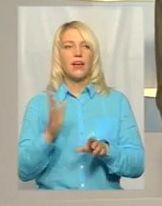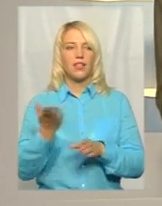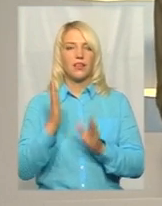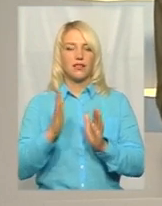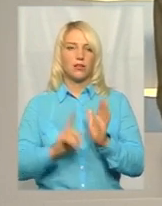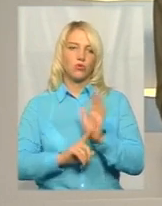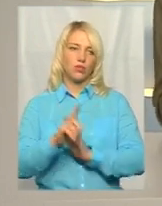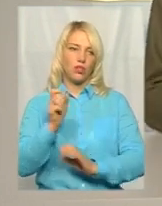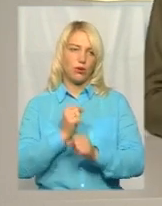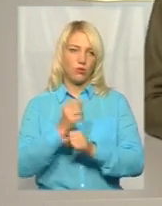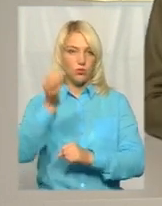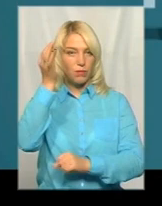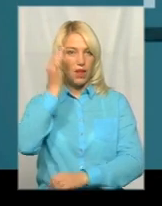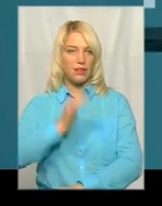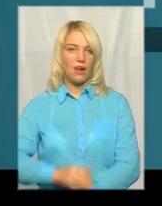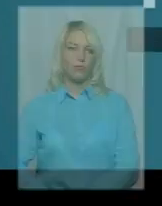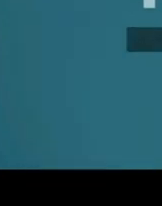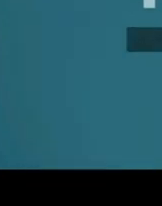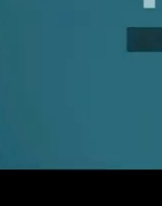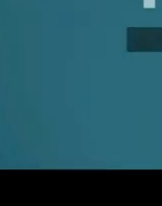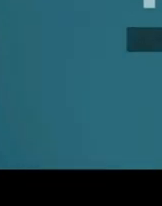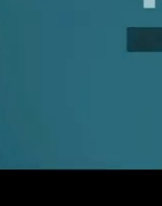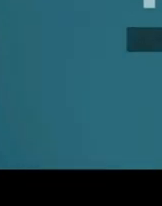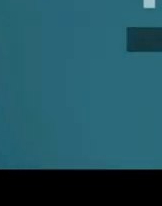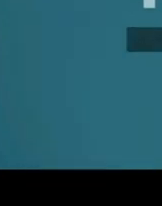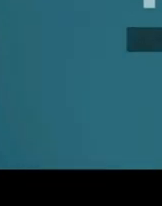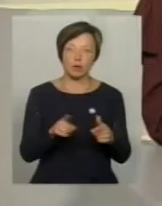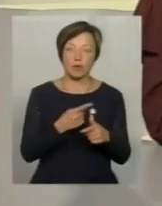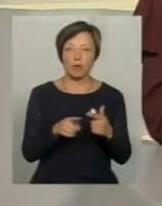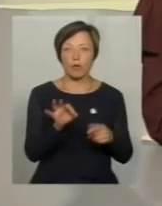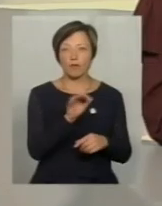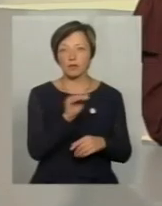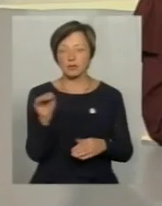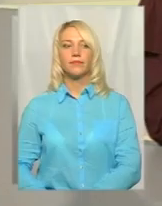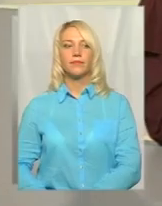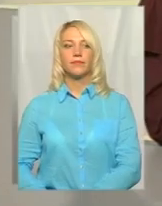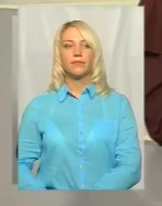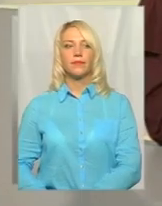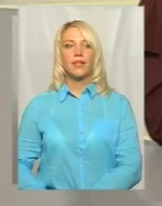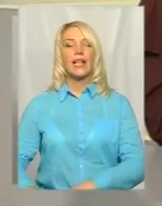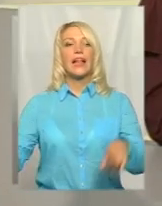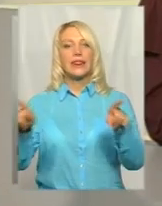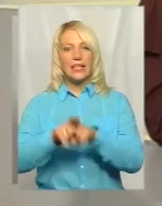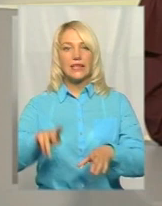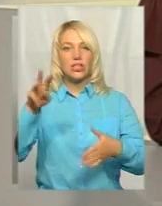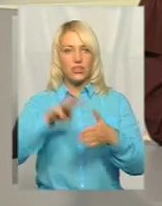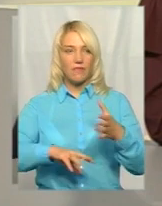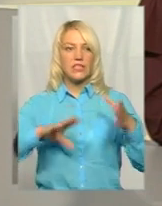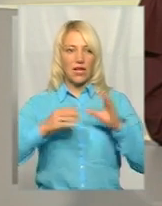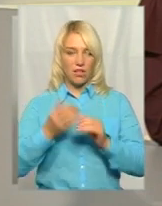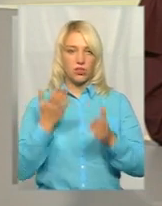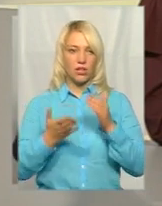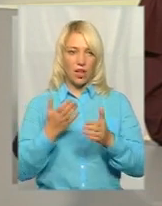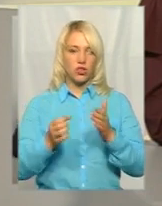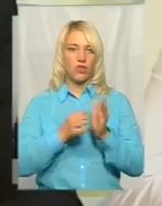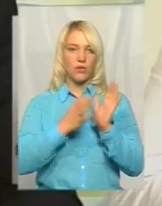почали роботу. Пригадаємо. Ну, такий штраф взагалі, якщо випишуть